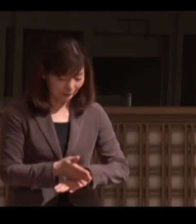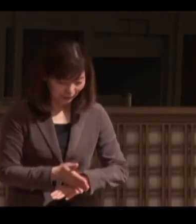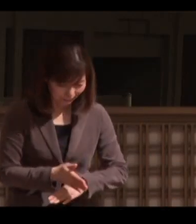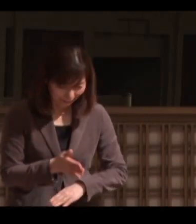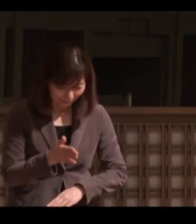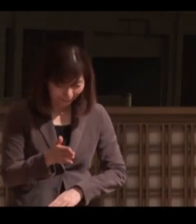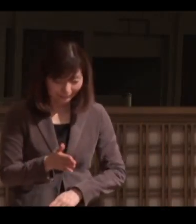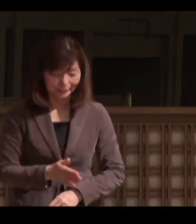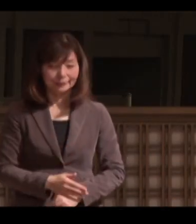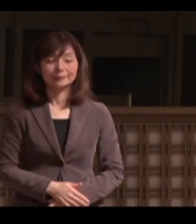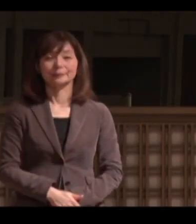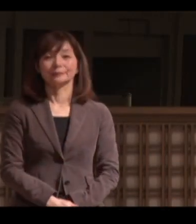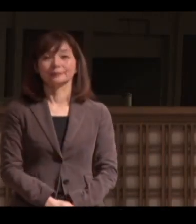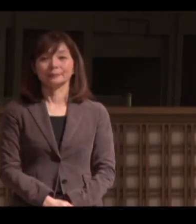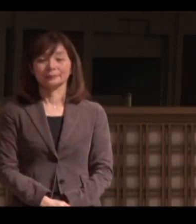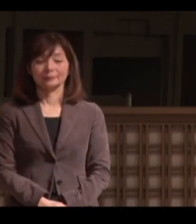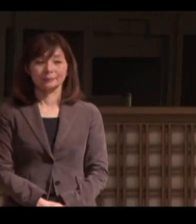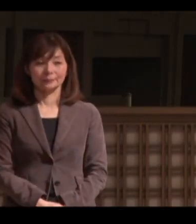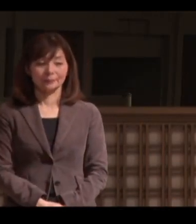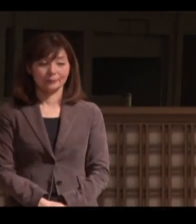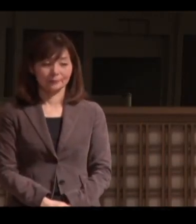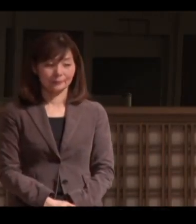ますH